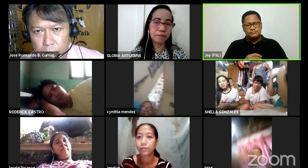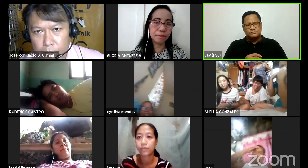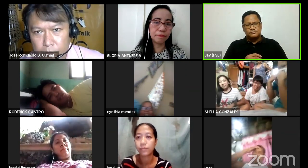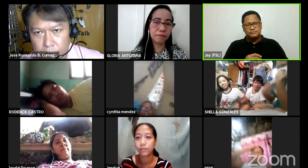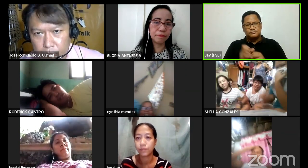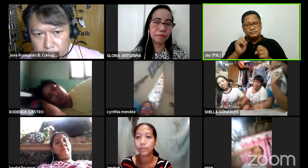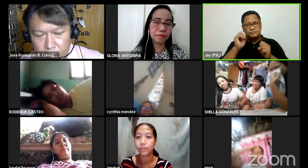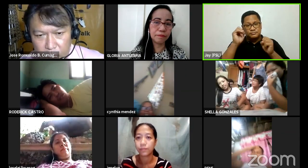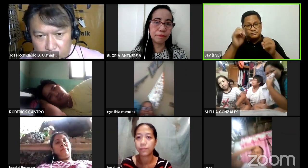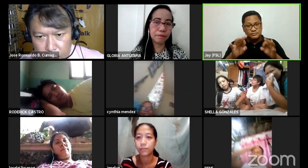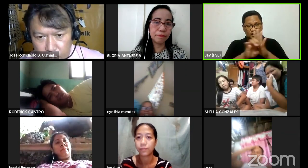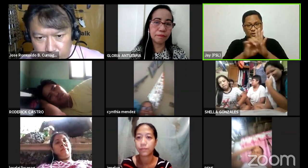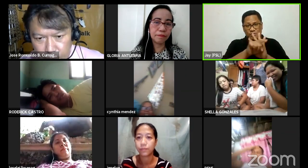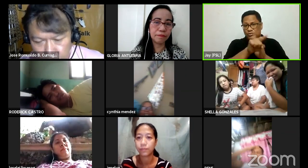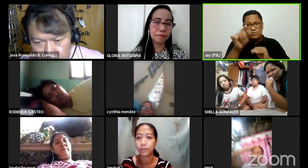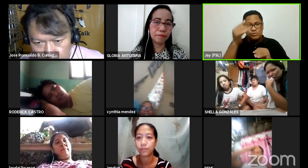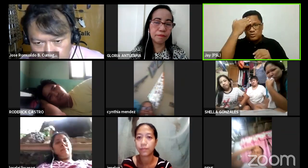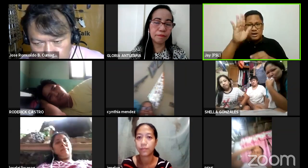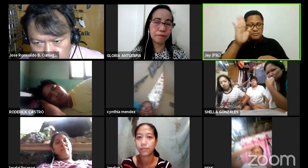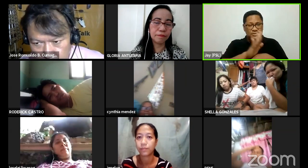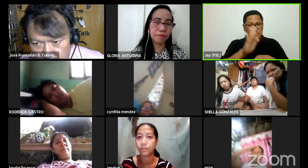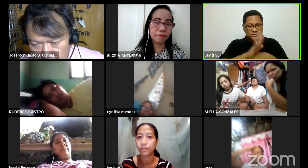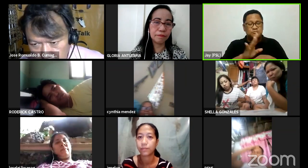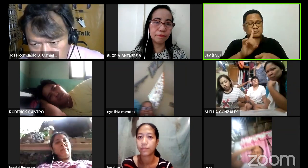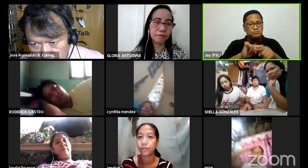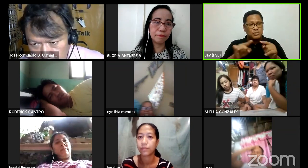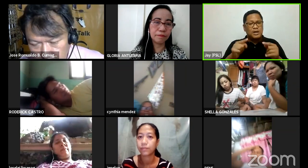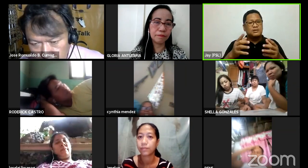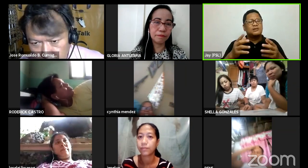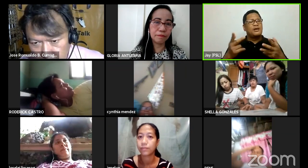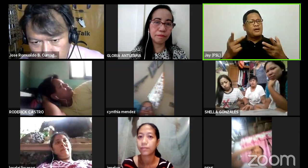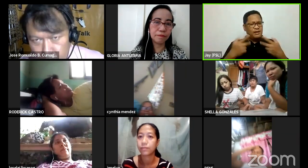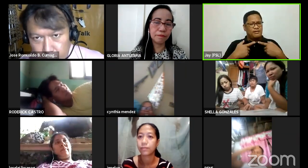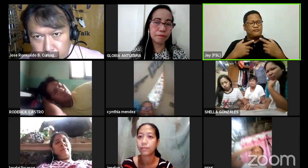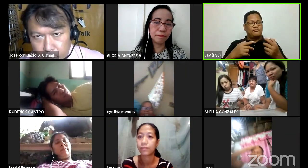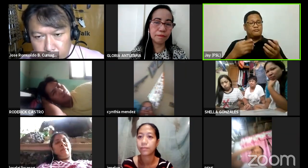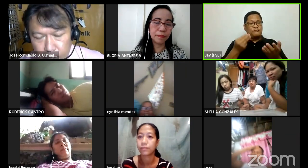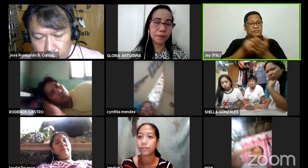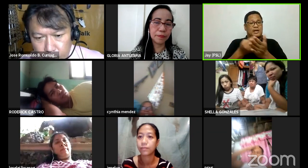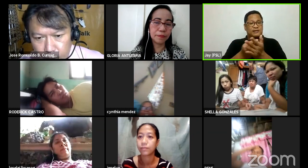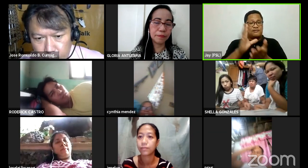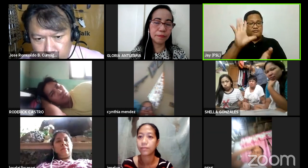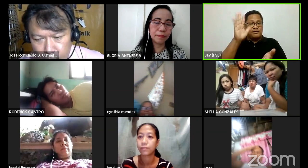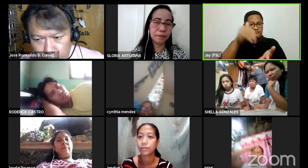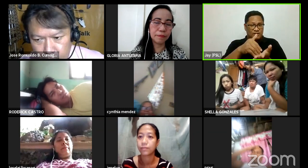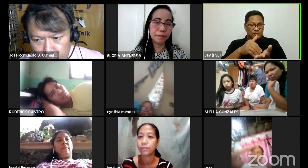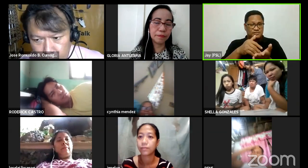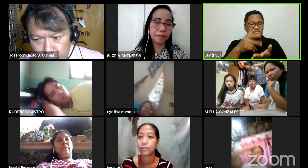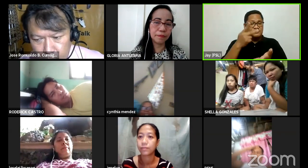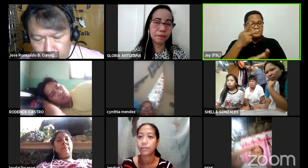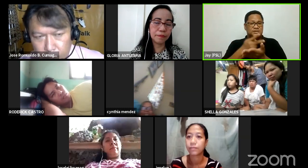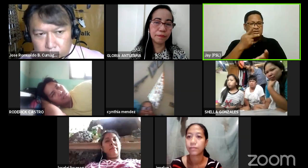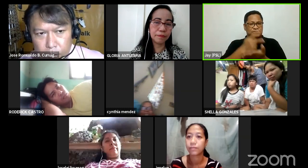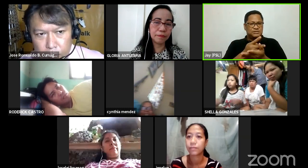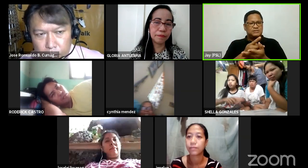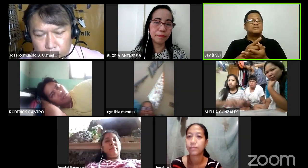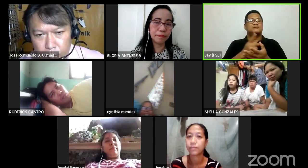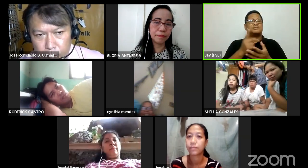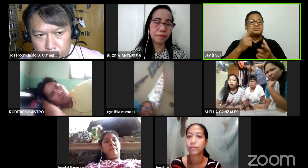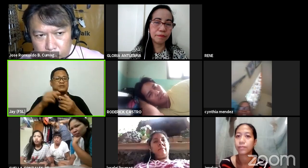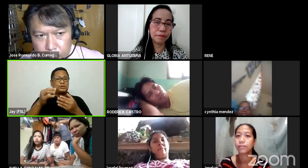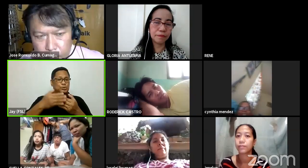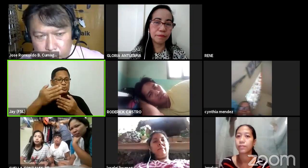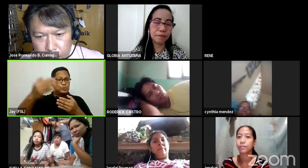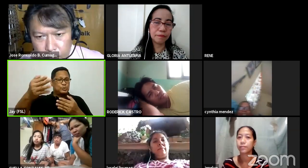Kung wala kayong alam na negosyo at this time, pero kayo may mga extra 5,000 at least, in the next couple of